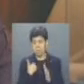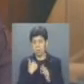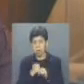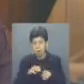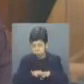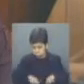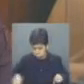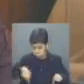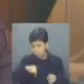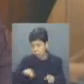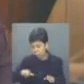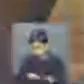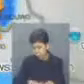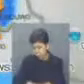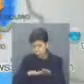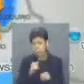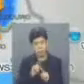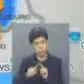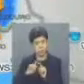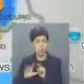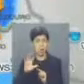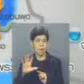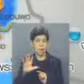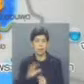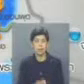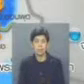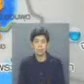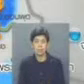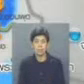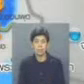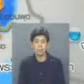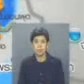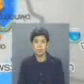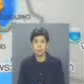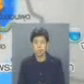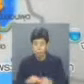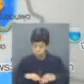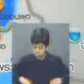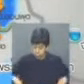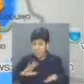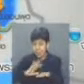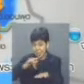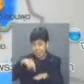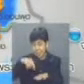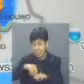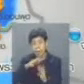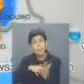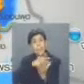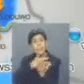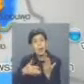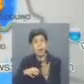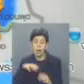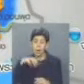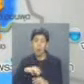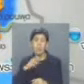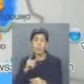ะเป็นพื้นที่รับน้ำอยู่5แห่งค่ะพื้นที่แก้มลิงตามธรรมชาติทั้ง5แห่งตามแผนกรมชลประทาน